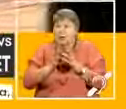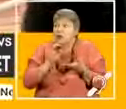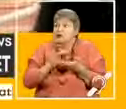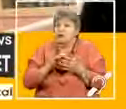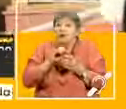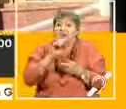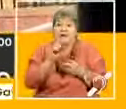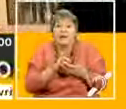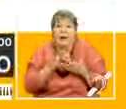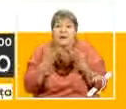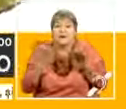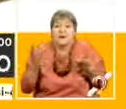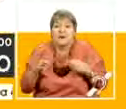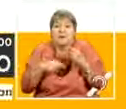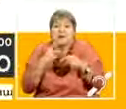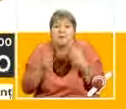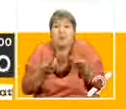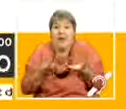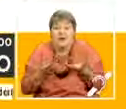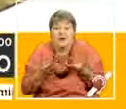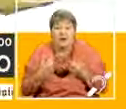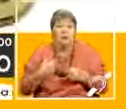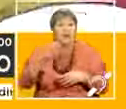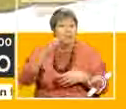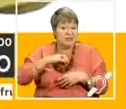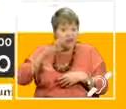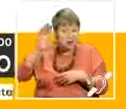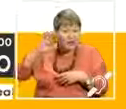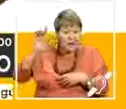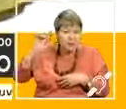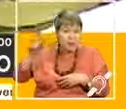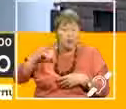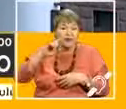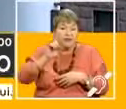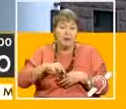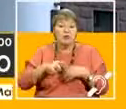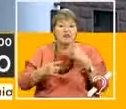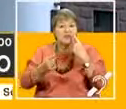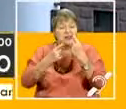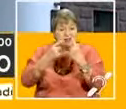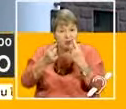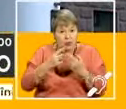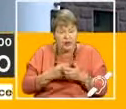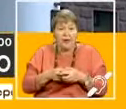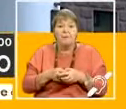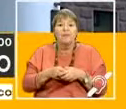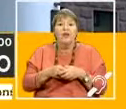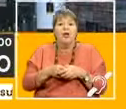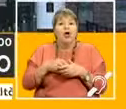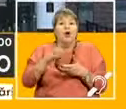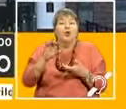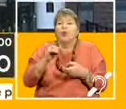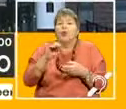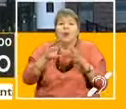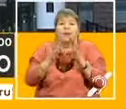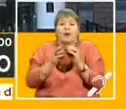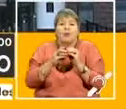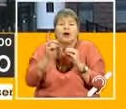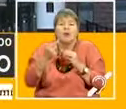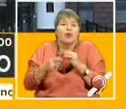urmează. Conform legii, președintele Maia Sandu urmează să aibă consultări publice, urmează să aibă consultări cu